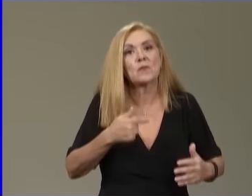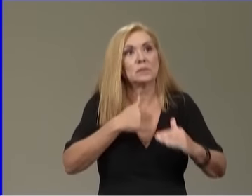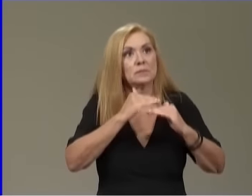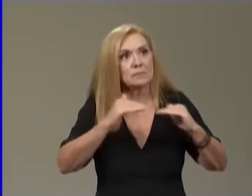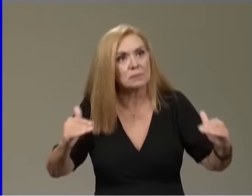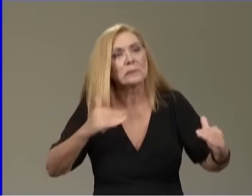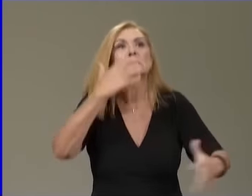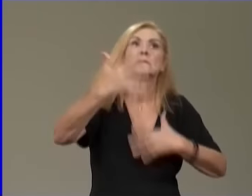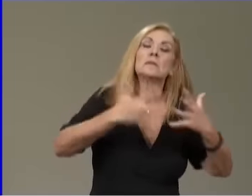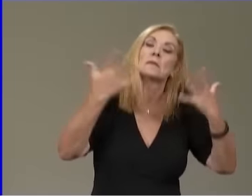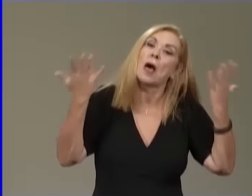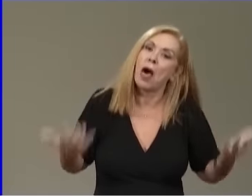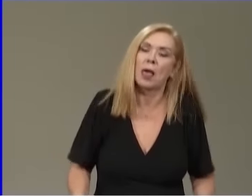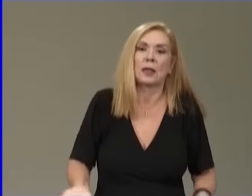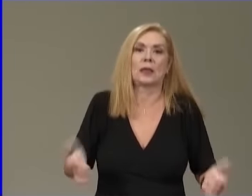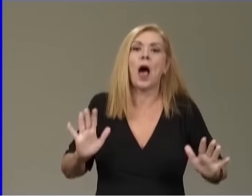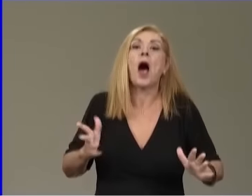όμως μονόδρομος.